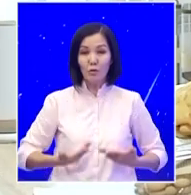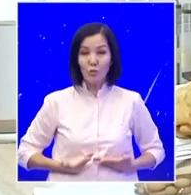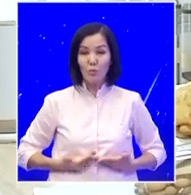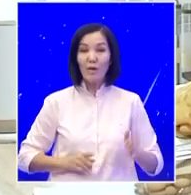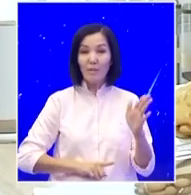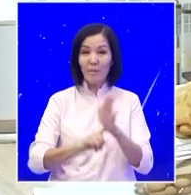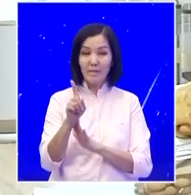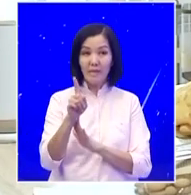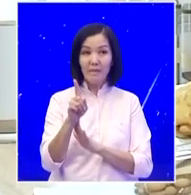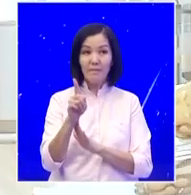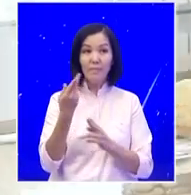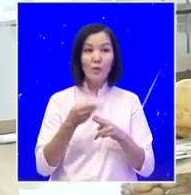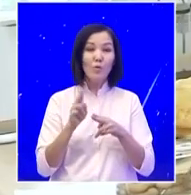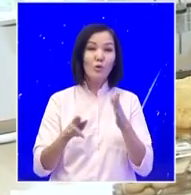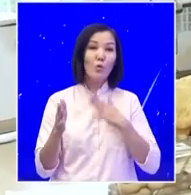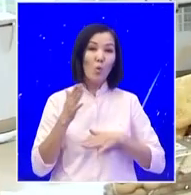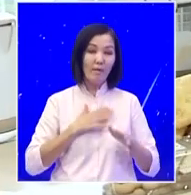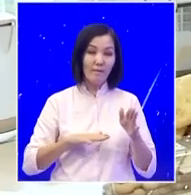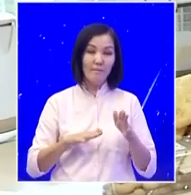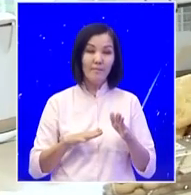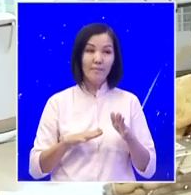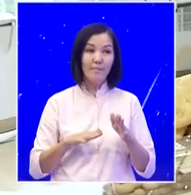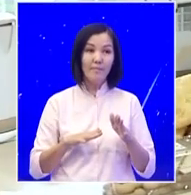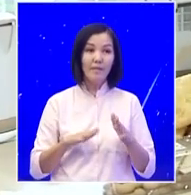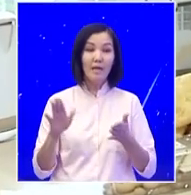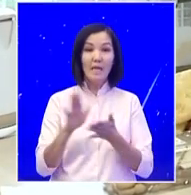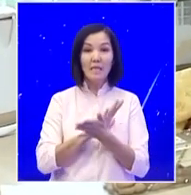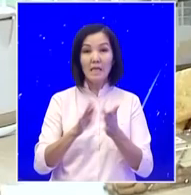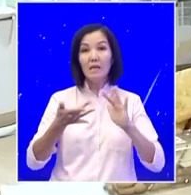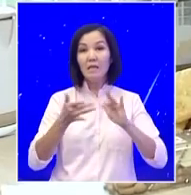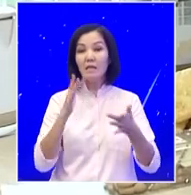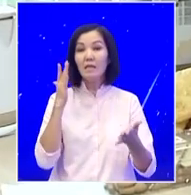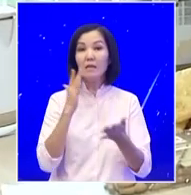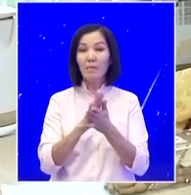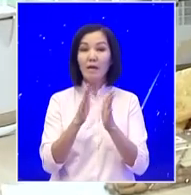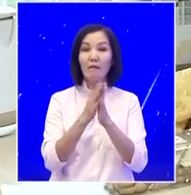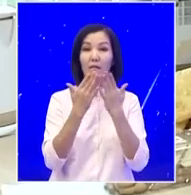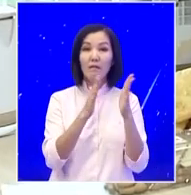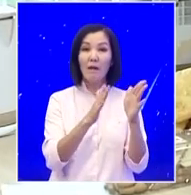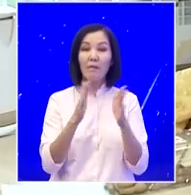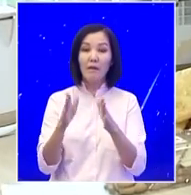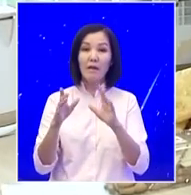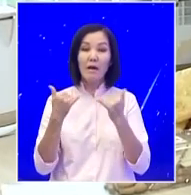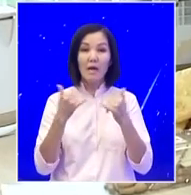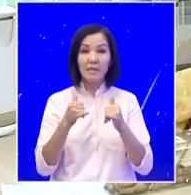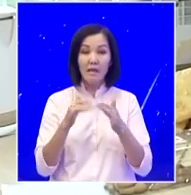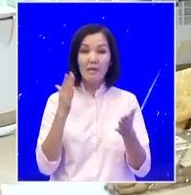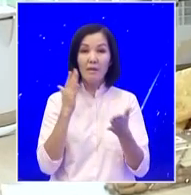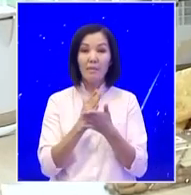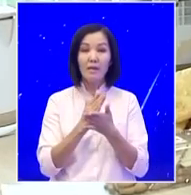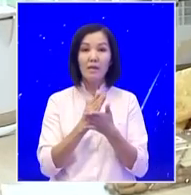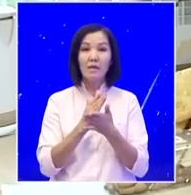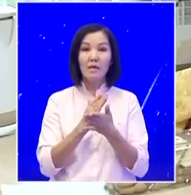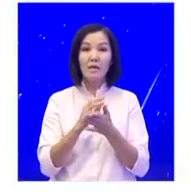кезде қатты қуандым. Бізде осы жерде тегін вайфай бар, кітапхана бар, асхана бар, тіпті